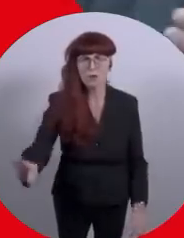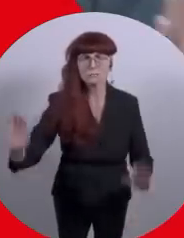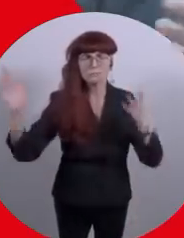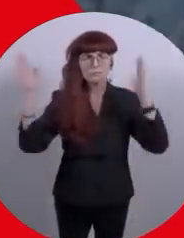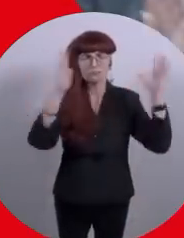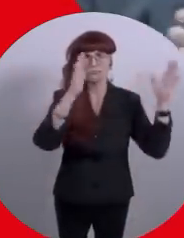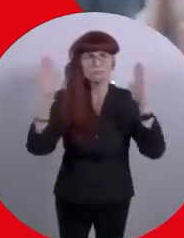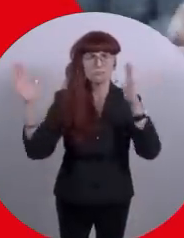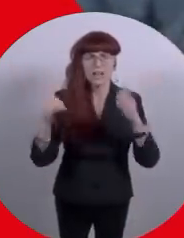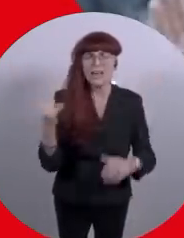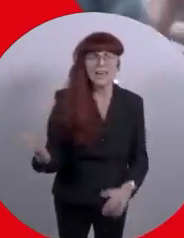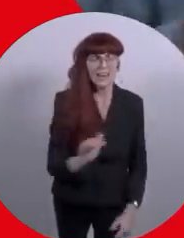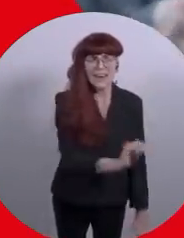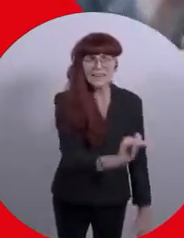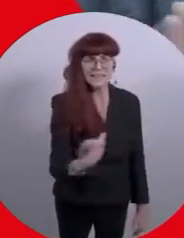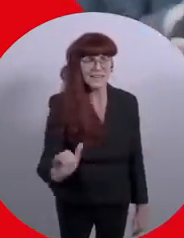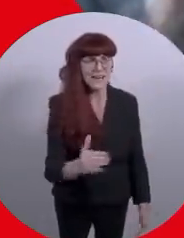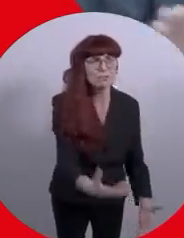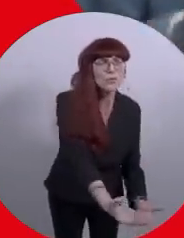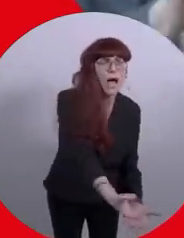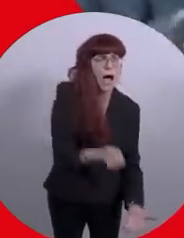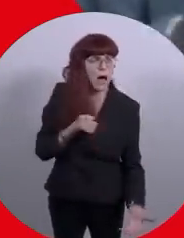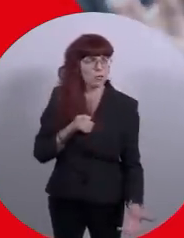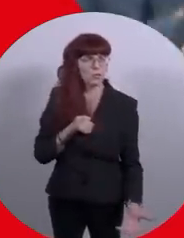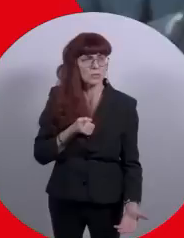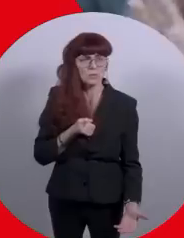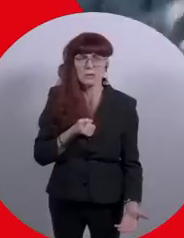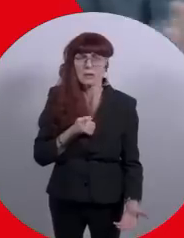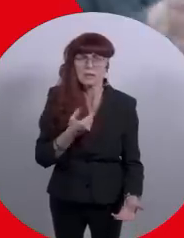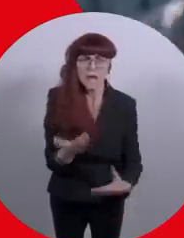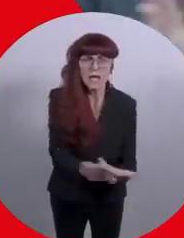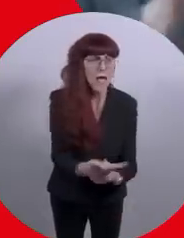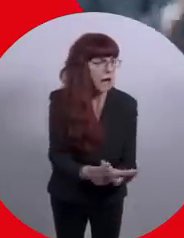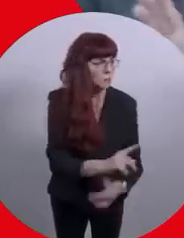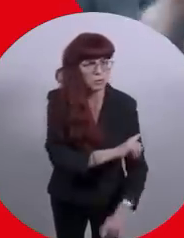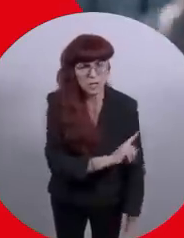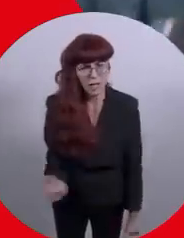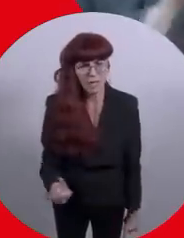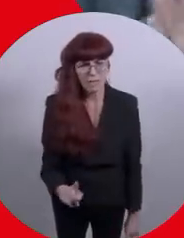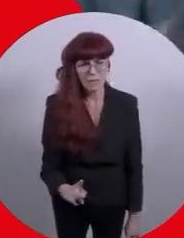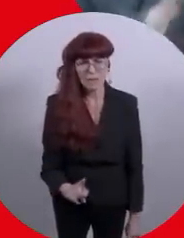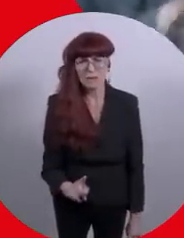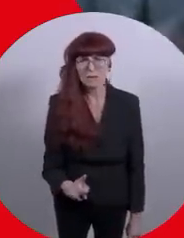jedes einzelne Kind rauszuholen jedes einzelne kennt